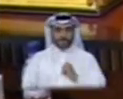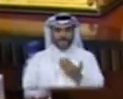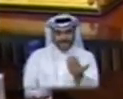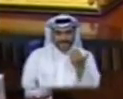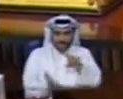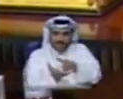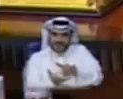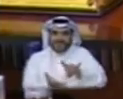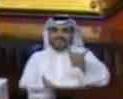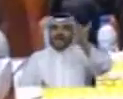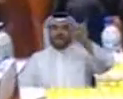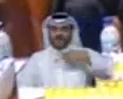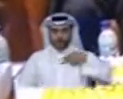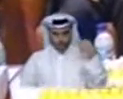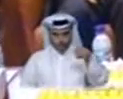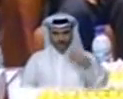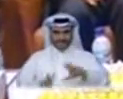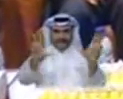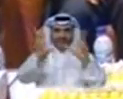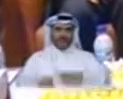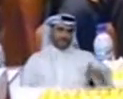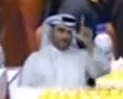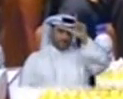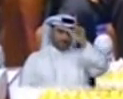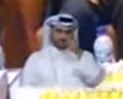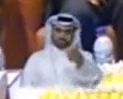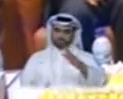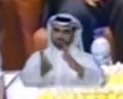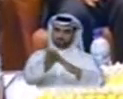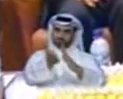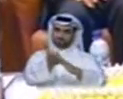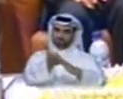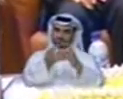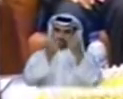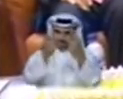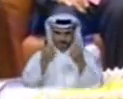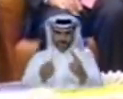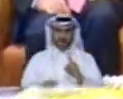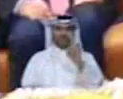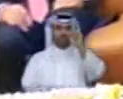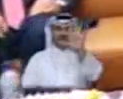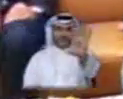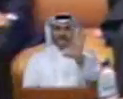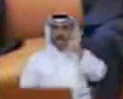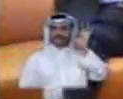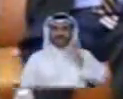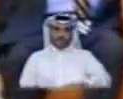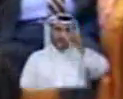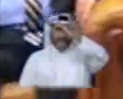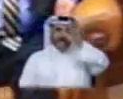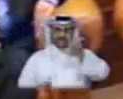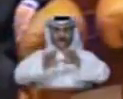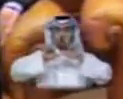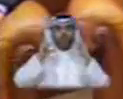وزير الدولة لشؤون الإعلام بالمملكة الأردنية الهاشمية اختيار المملكة كضيف شرف للمشاركة في الملتقى